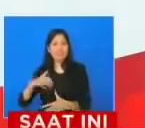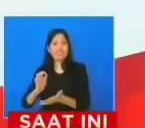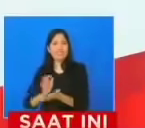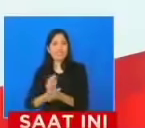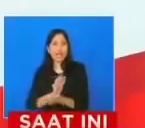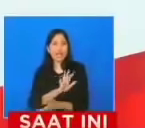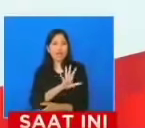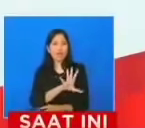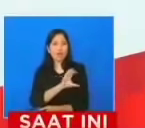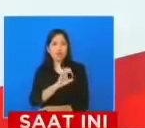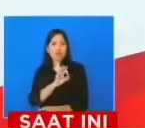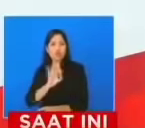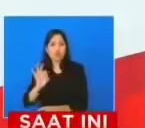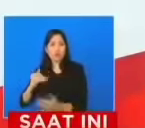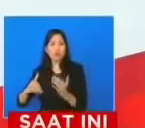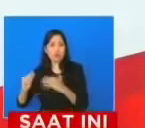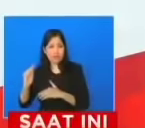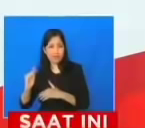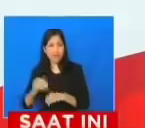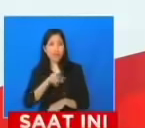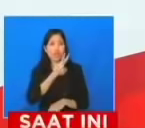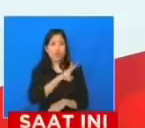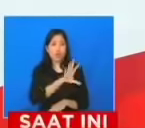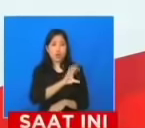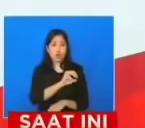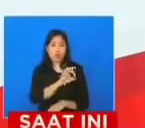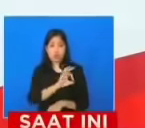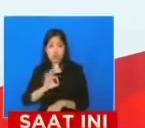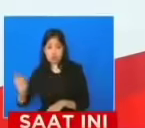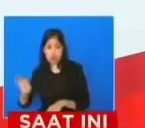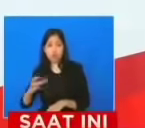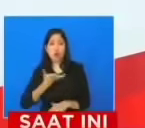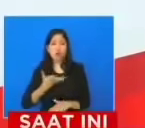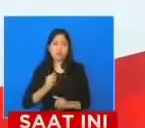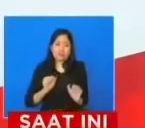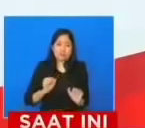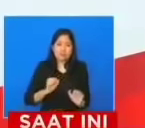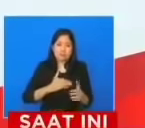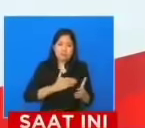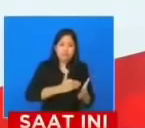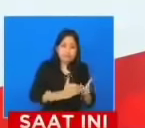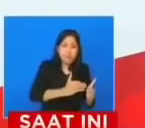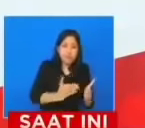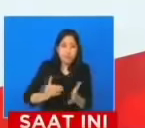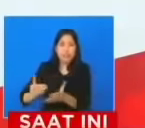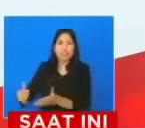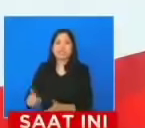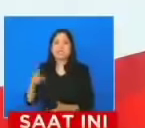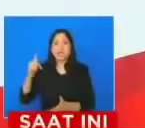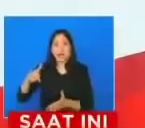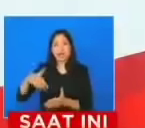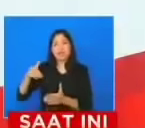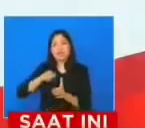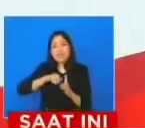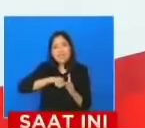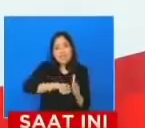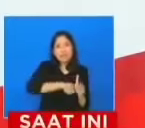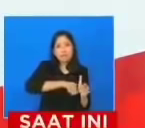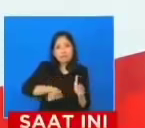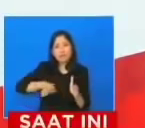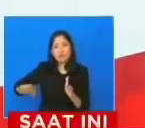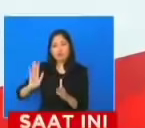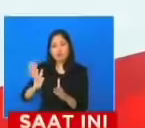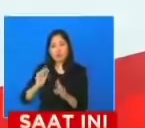500.000. 200.000 segera kita distribusikan. Hari ini pun sudah ada pengiriman ke